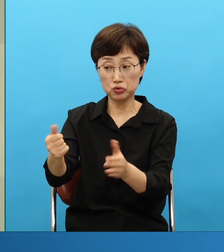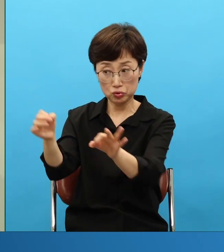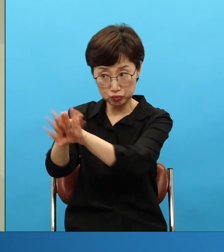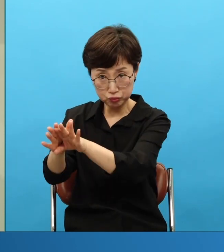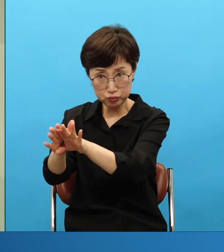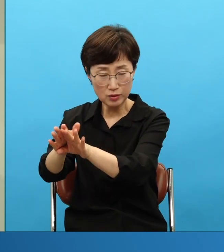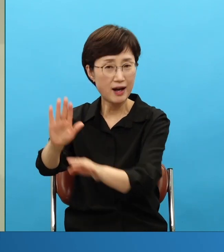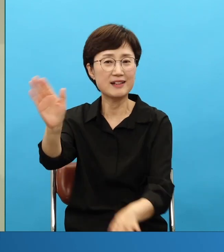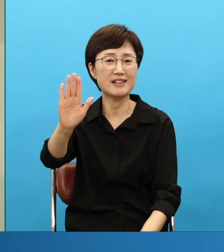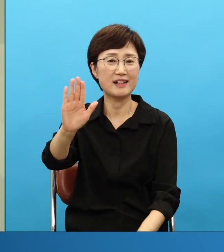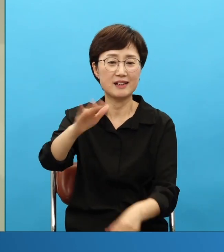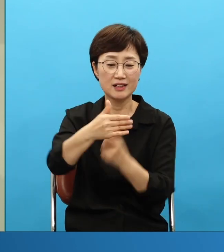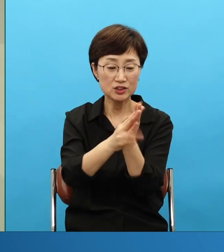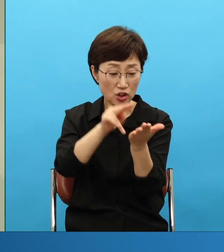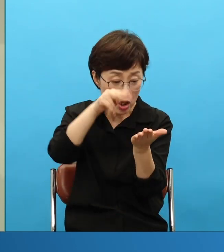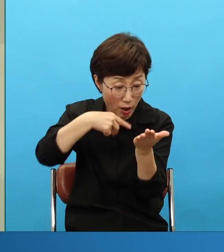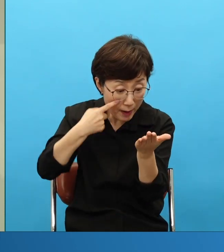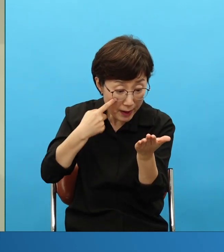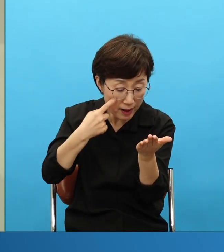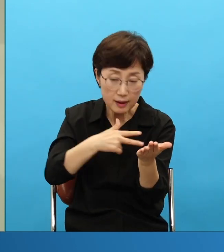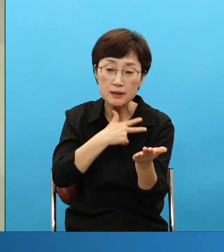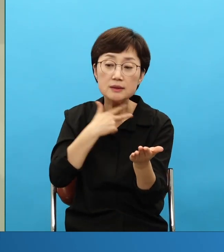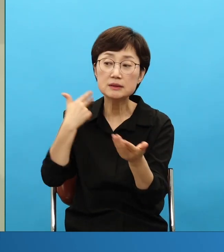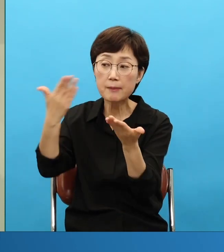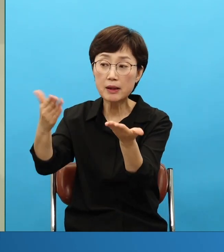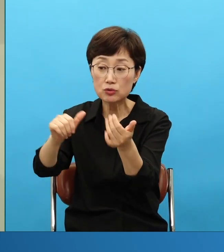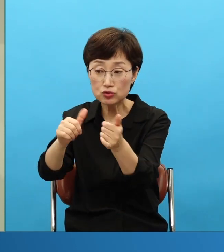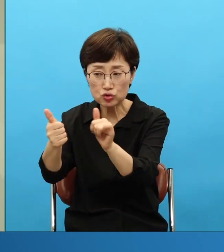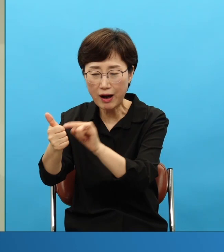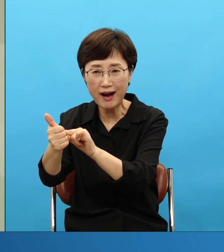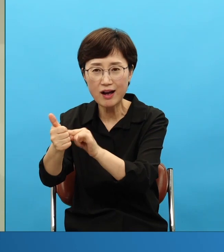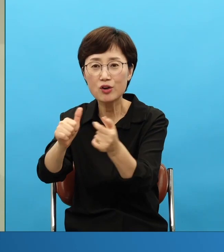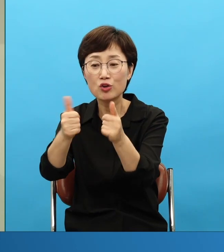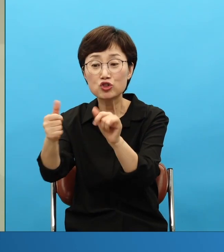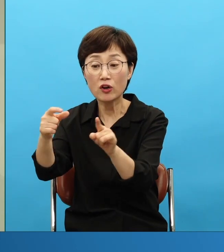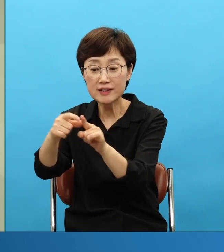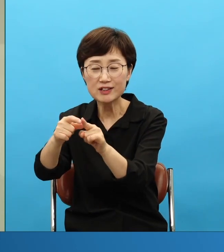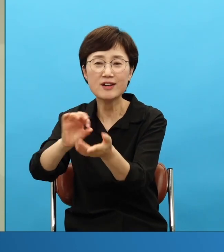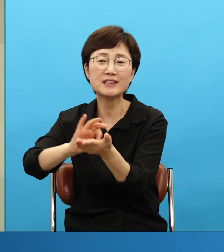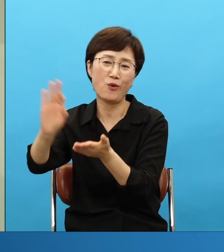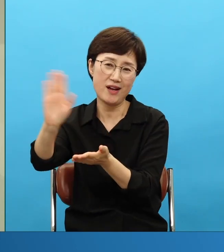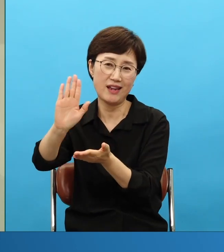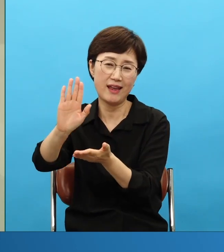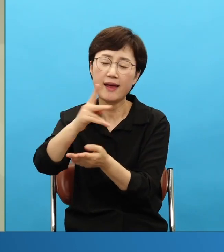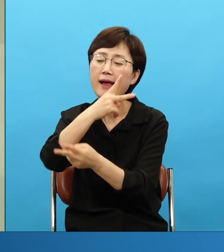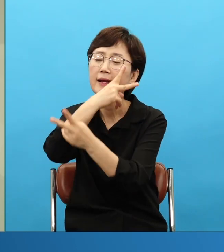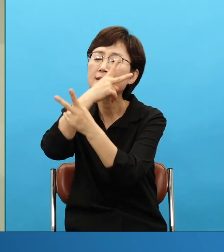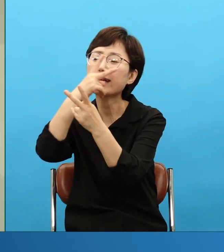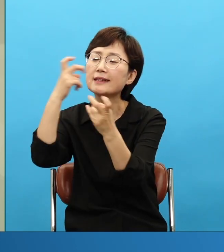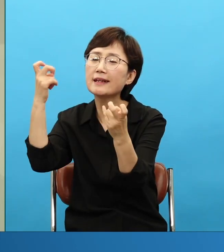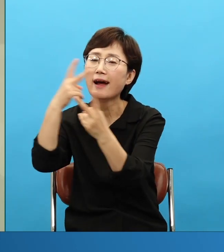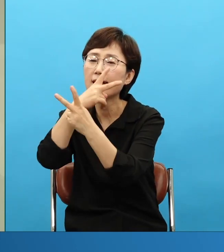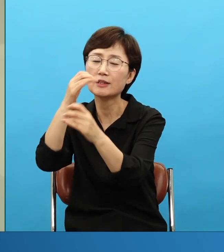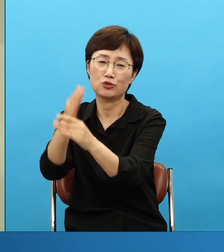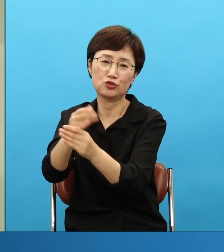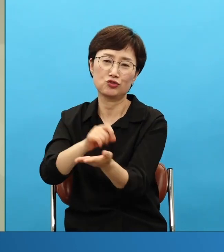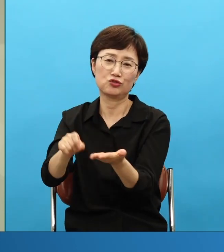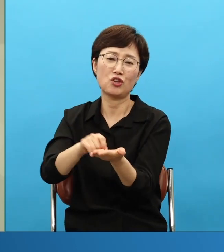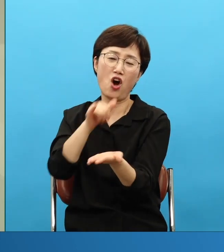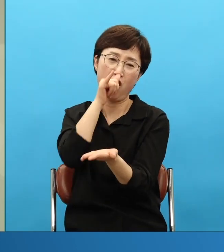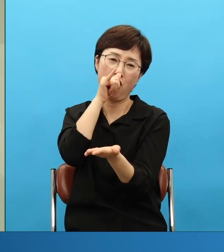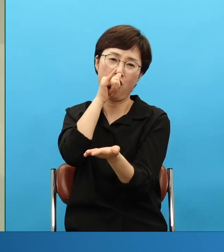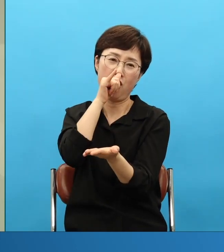잔이라 이랬어요. The Bible says he fell 여러분 asleep. 핍박받는 핍박 아닙니다. 시작입니다. The persecution you face, that's 그렇죠? not persecution. That's the beginning. 불신자들이